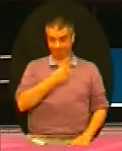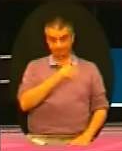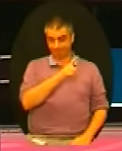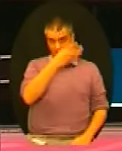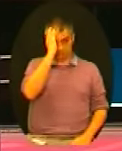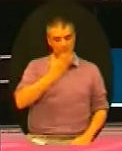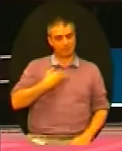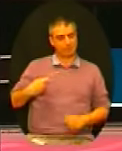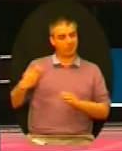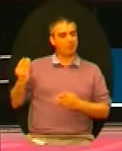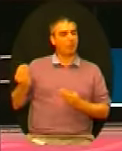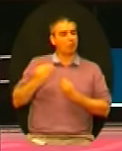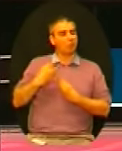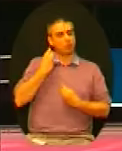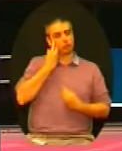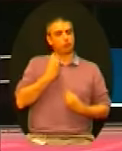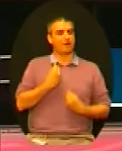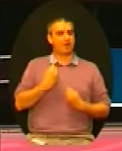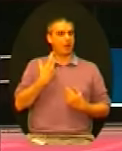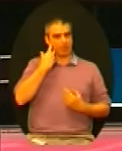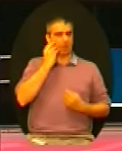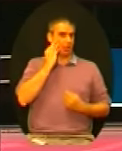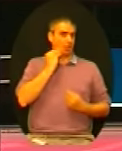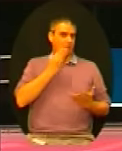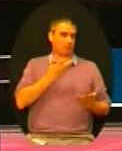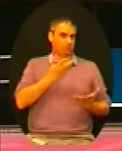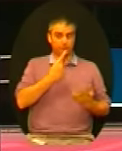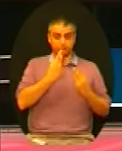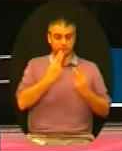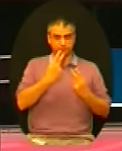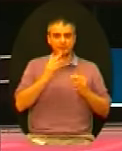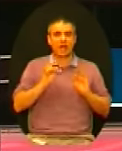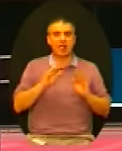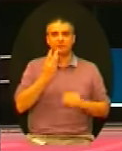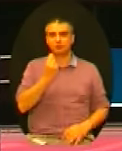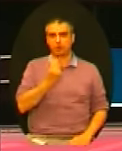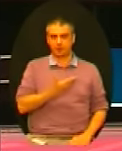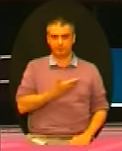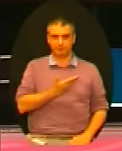אולמרט קיבל טובת הנאה, ומדובר היה בטובת הנאה בשווי של אלפי שקלים,